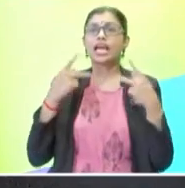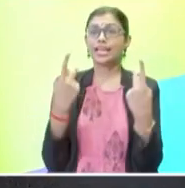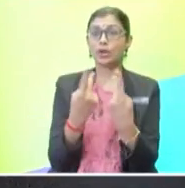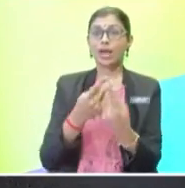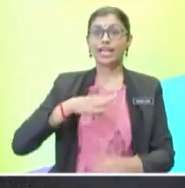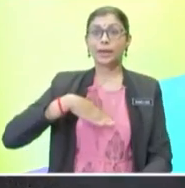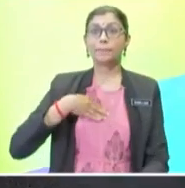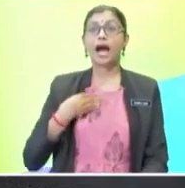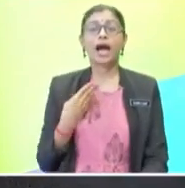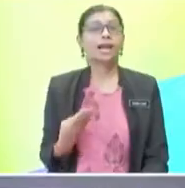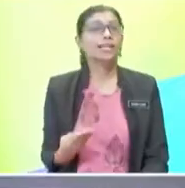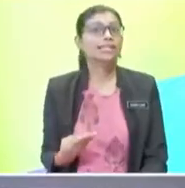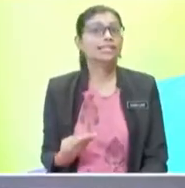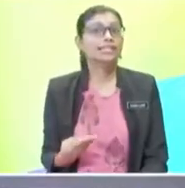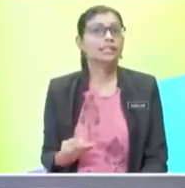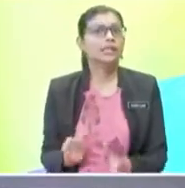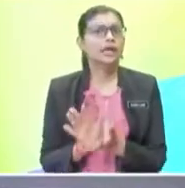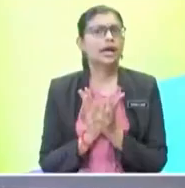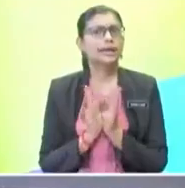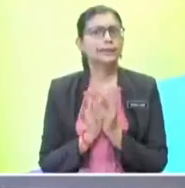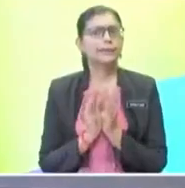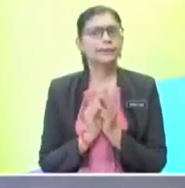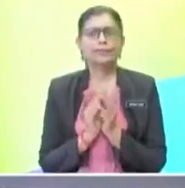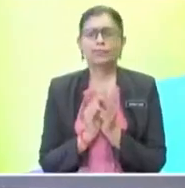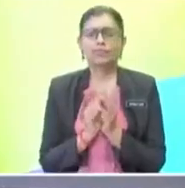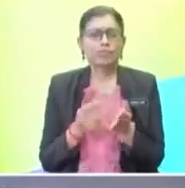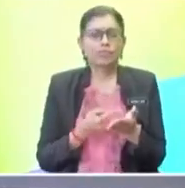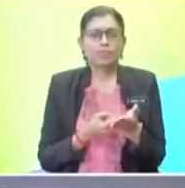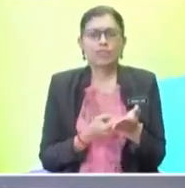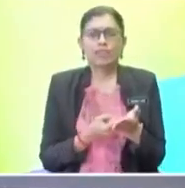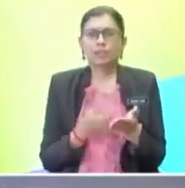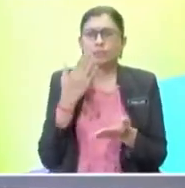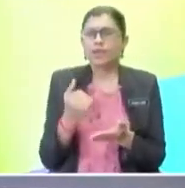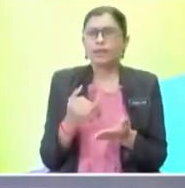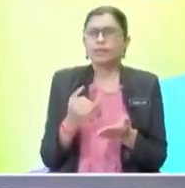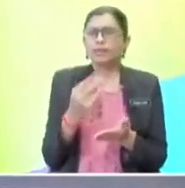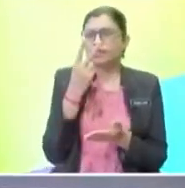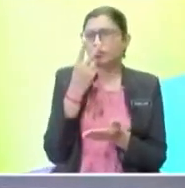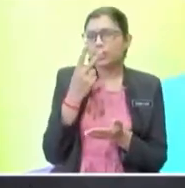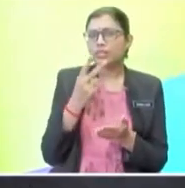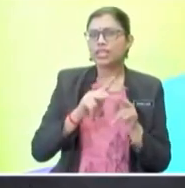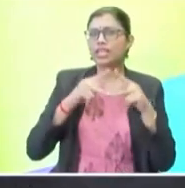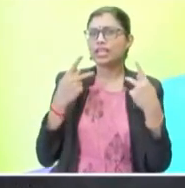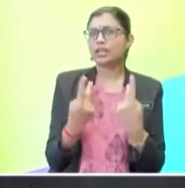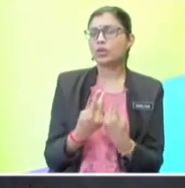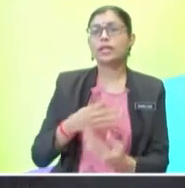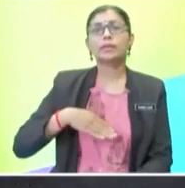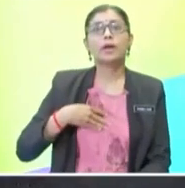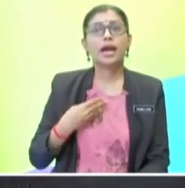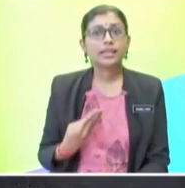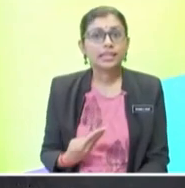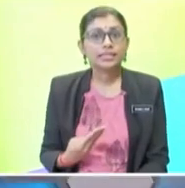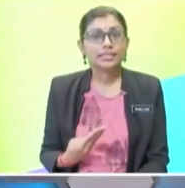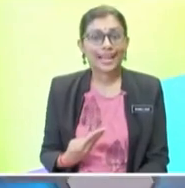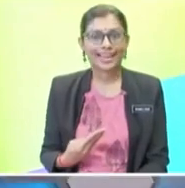Cikgu. Adakah apa ni orang kata ada kaitannya dengan topik kita pada hari ini, Cikgu? Betul tu, Ria. Hari ini kita